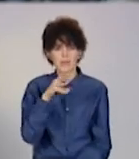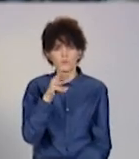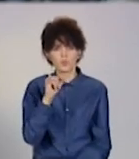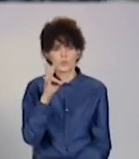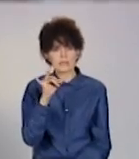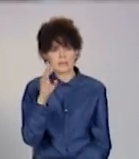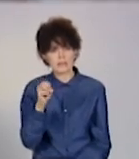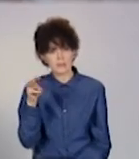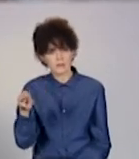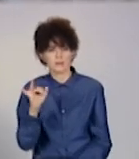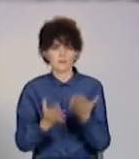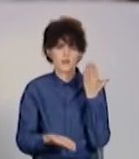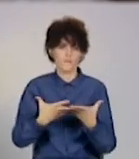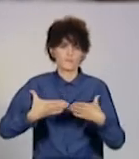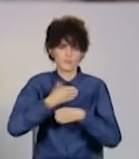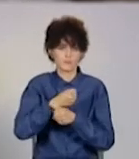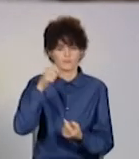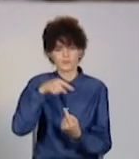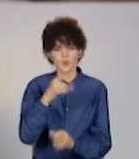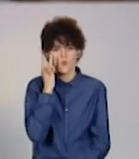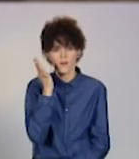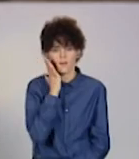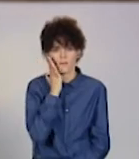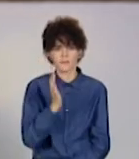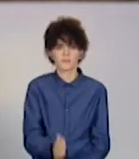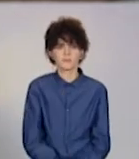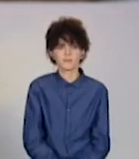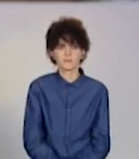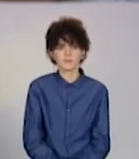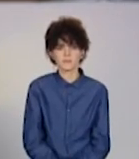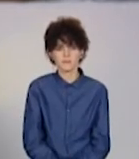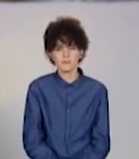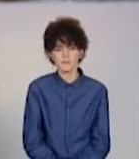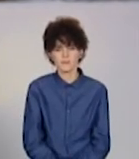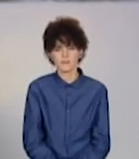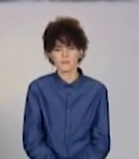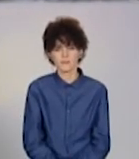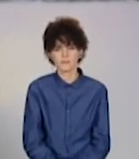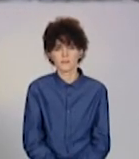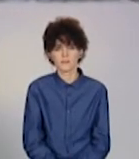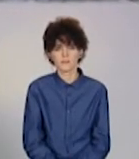схуднути. Ольга Григоріан, Нестор Бондаренко, Сергій Чакригін, телеканал Донбас.